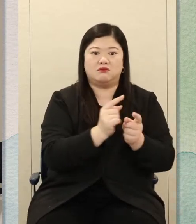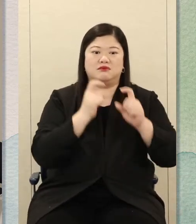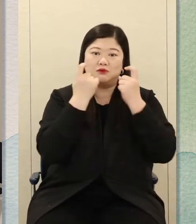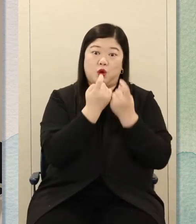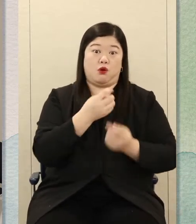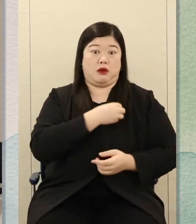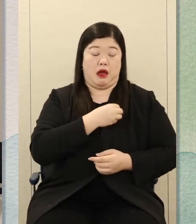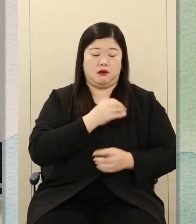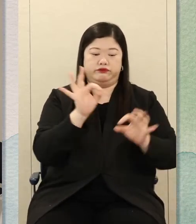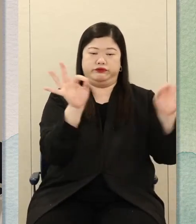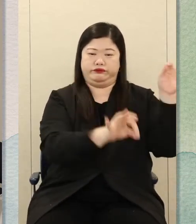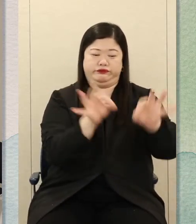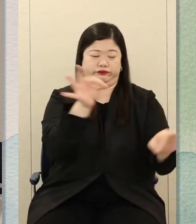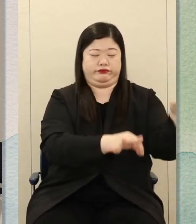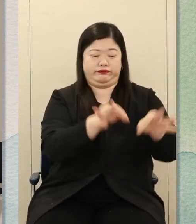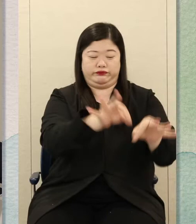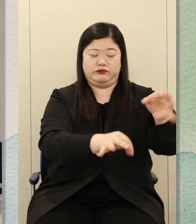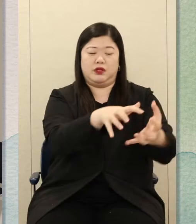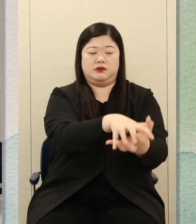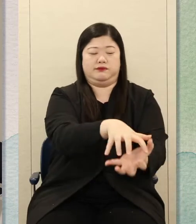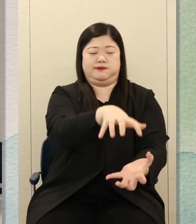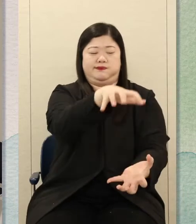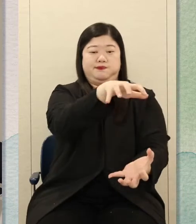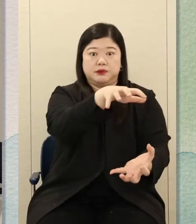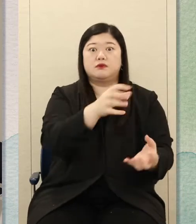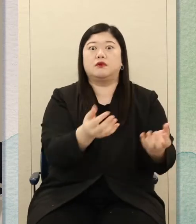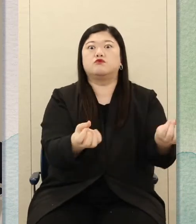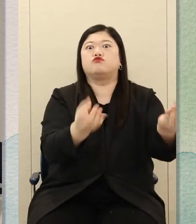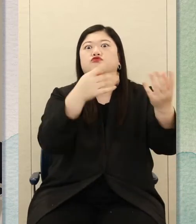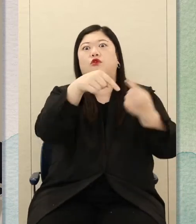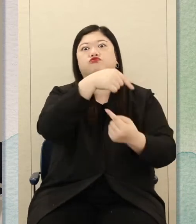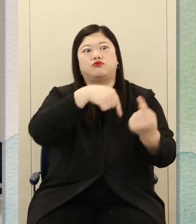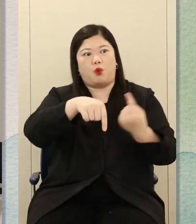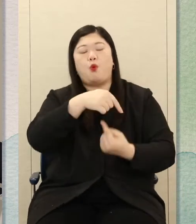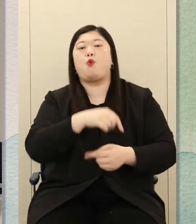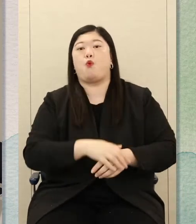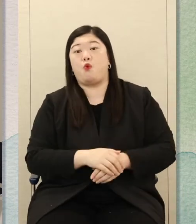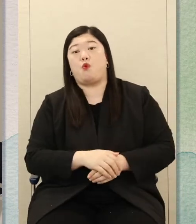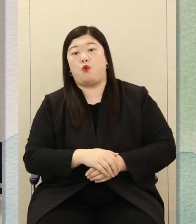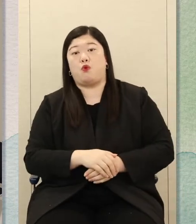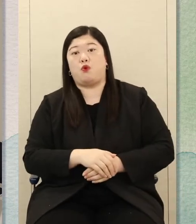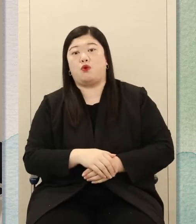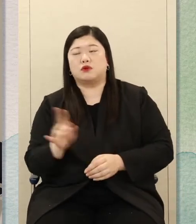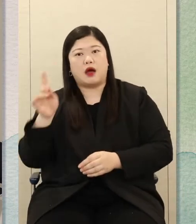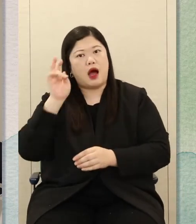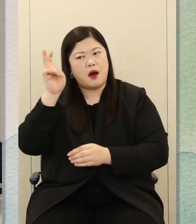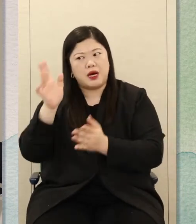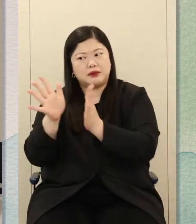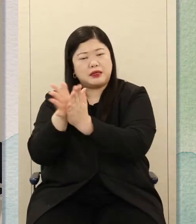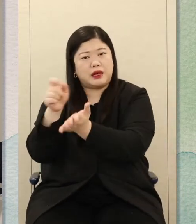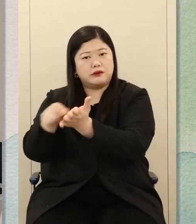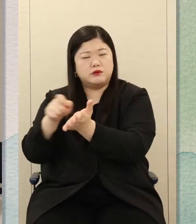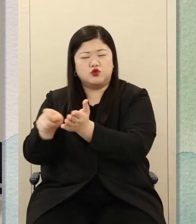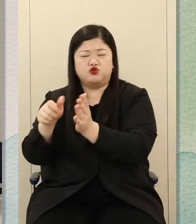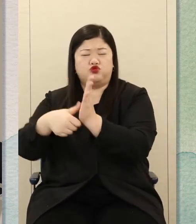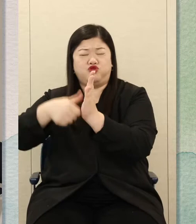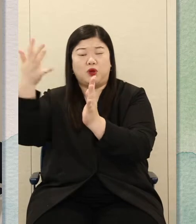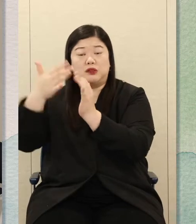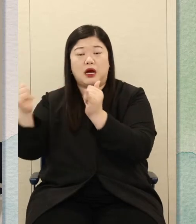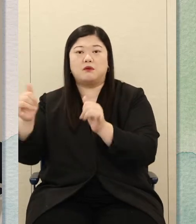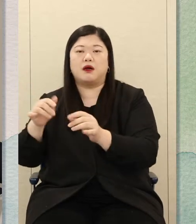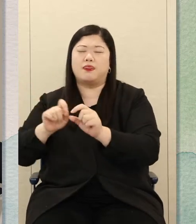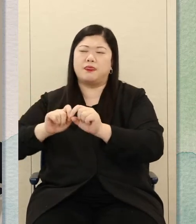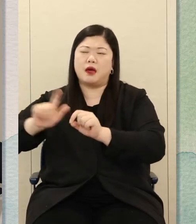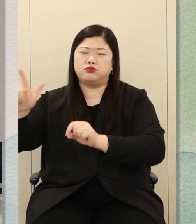굉장히 큰 어떤 성과라고 할 수 있겠죠. 유명한 필자들은 저기 한번 다 가서 강의 한 번씩 다 하셨어요.